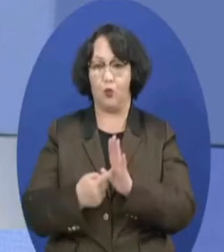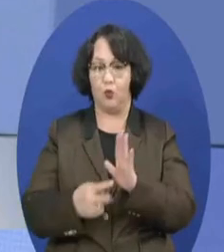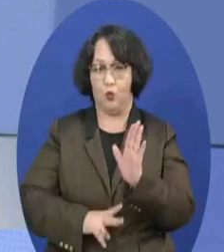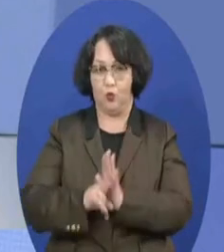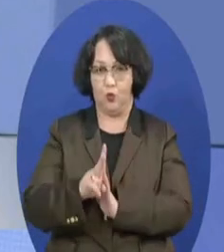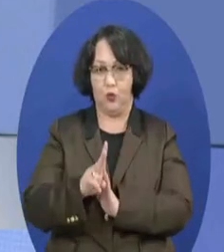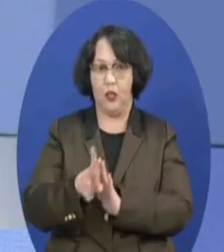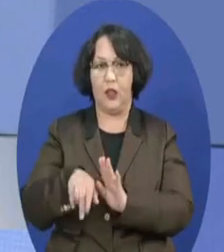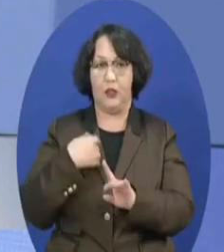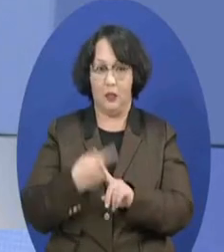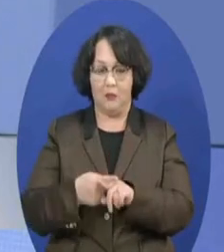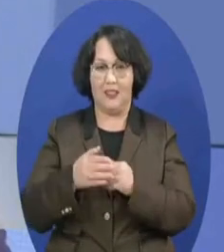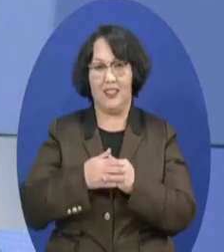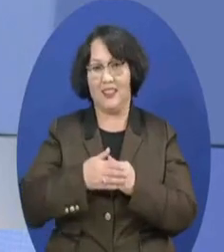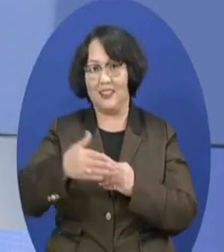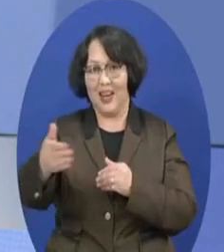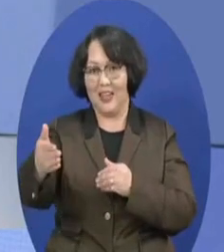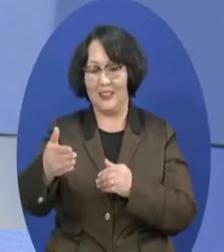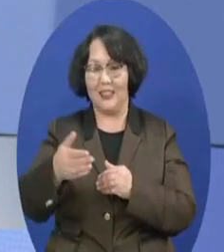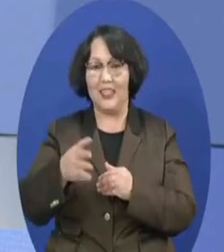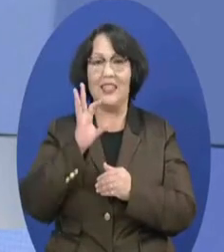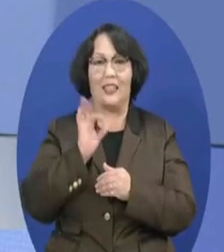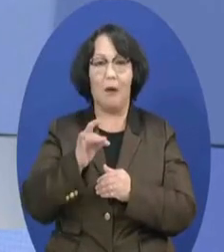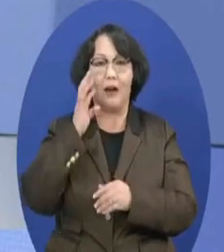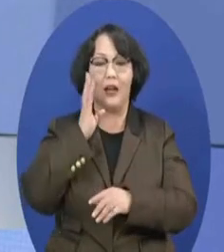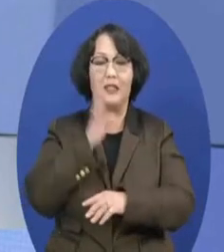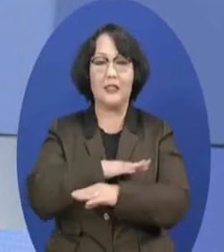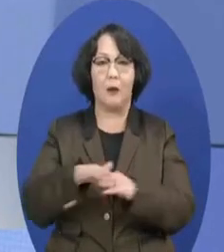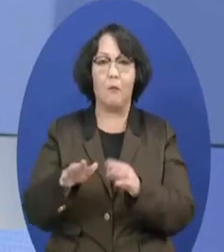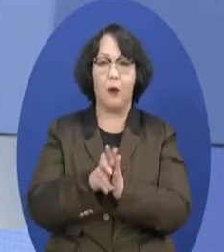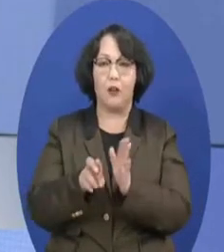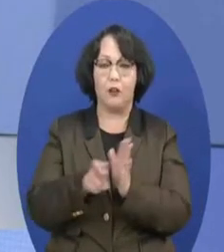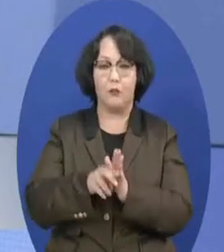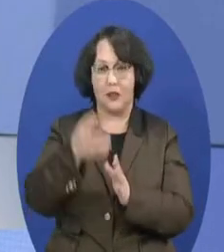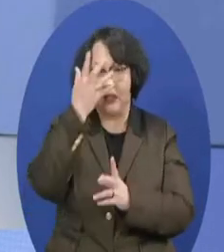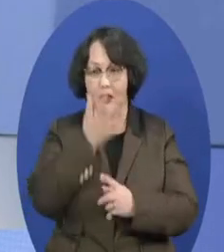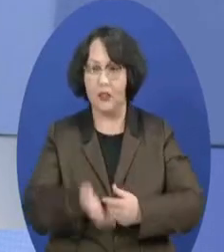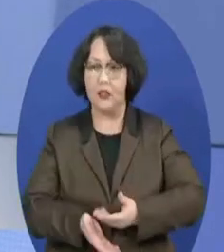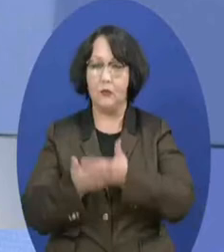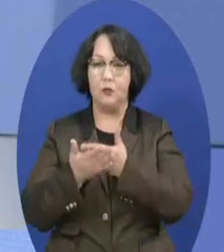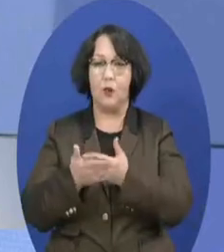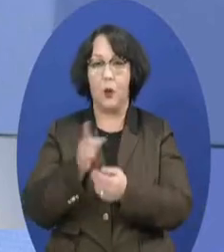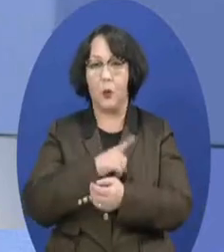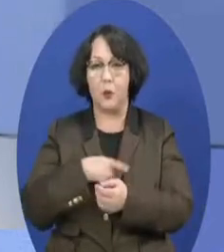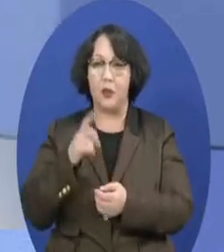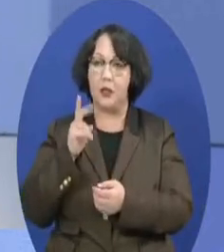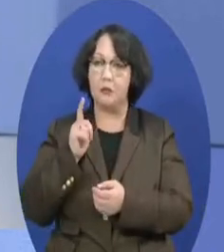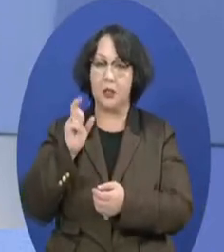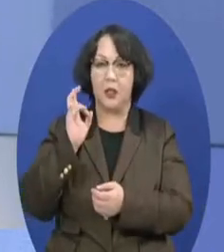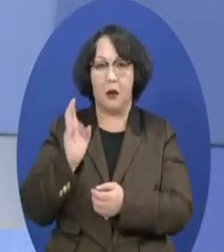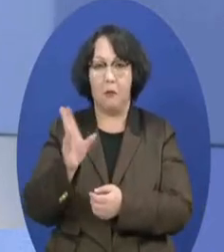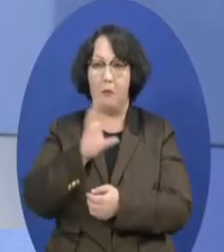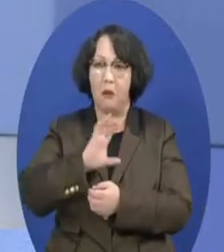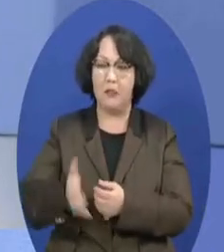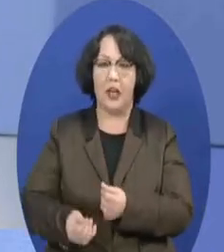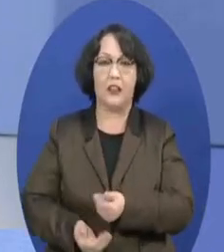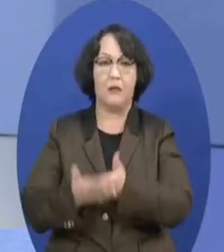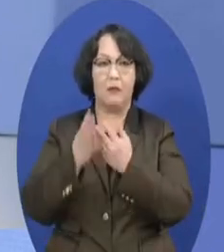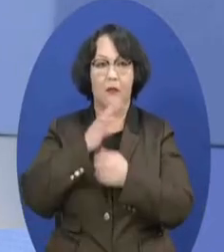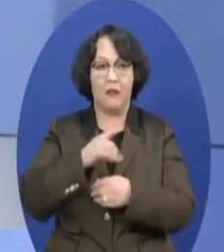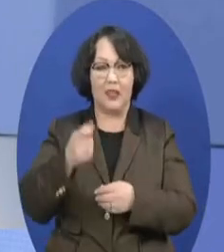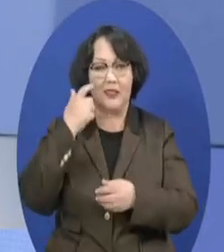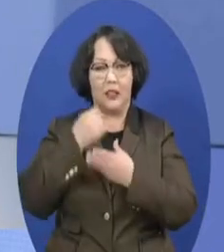гэдэг. За мөн одоо энэс цааш одоо өөр ямар хэлбэр засгийн газар тусалж дэмжиж хамтарч ажиллахад бэлэн байна. Бид одоо сонсоход нэлээд